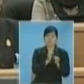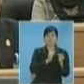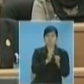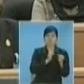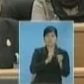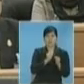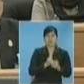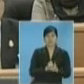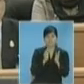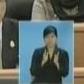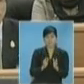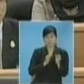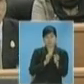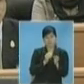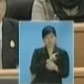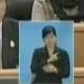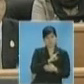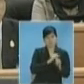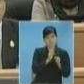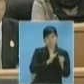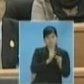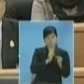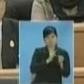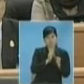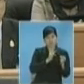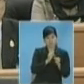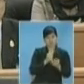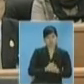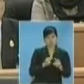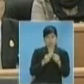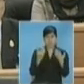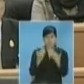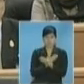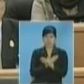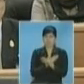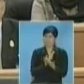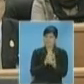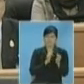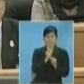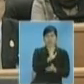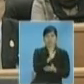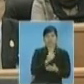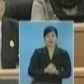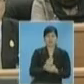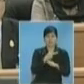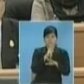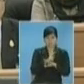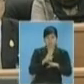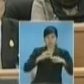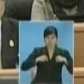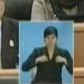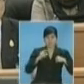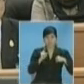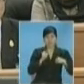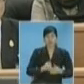ผู้ที่ได้รับมอบหมายมาตอบเนี่ยจึงไม่สามารถที่จะมาตอบแทนได้ซึ่งท่านประธานเองก็ยอมรับว่าตาม